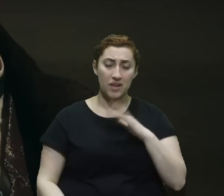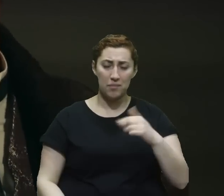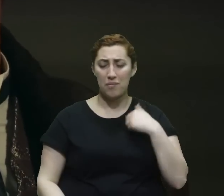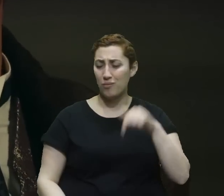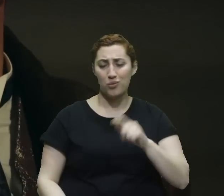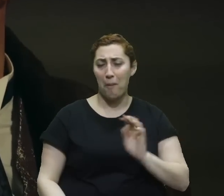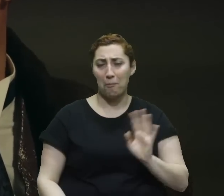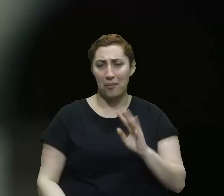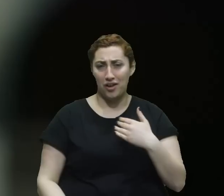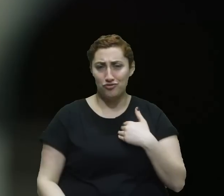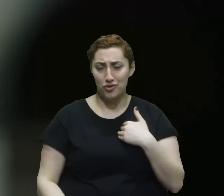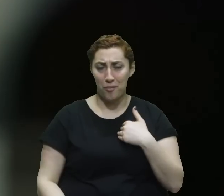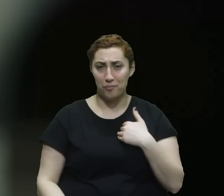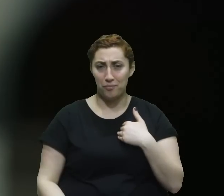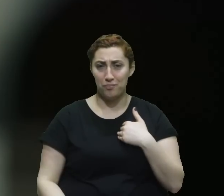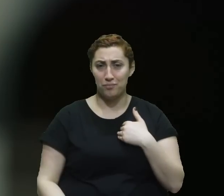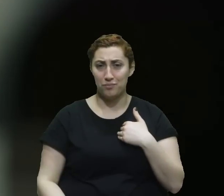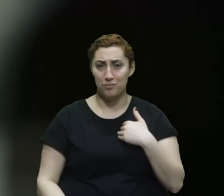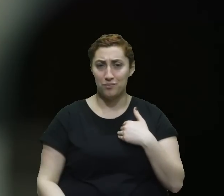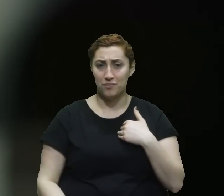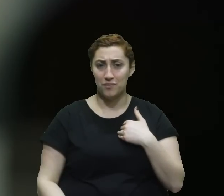Ama ben bunu yapmayacağım.